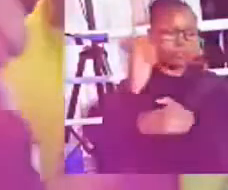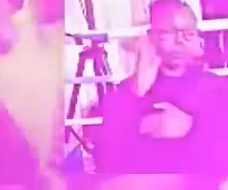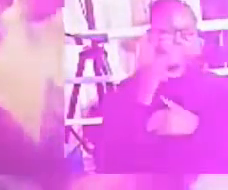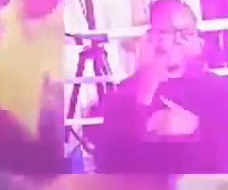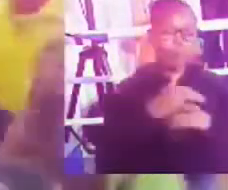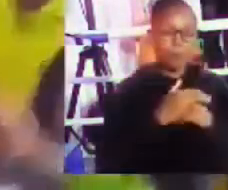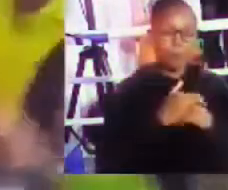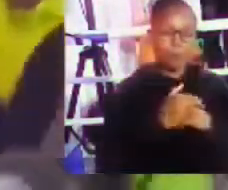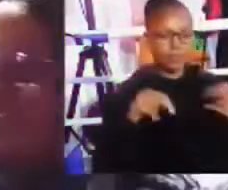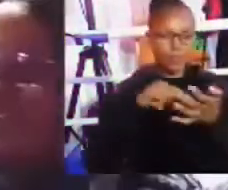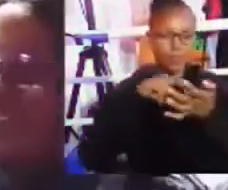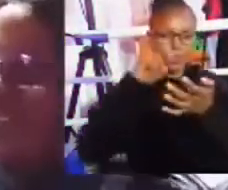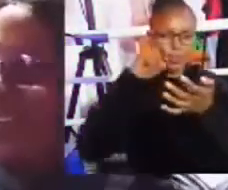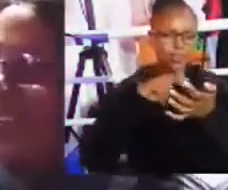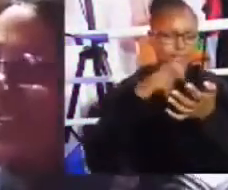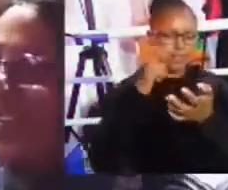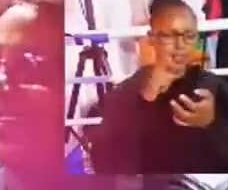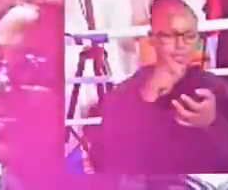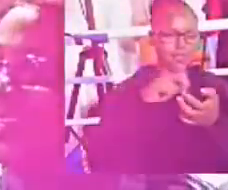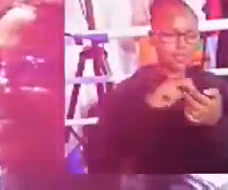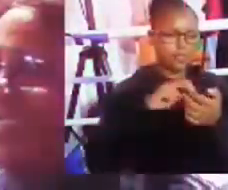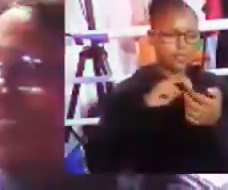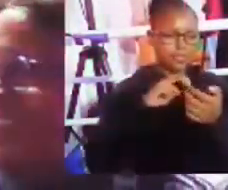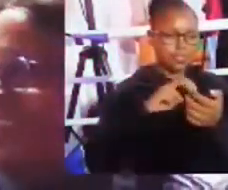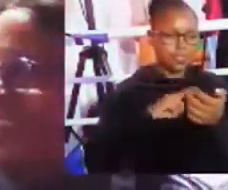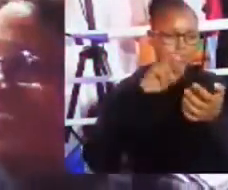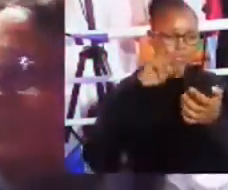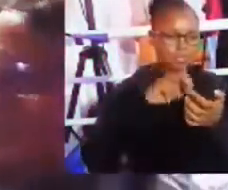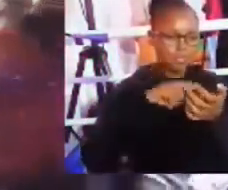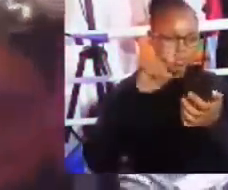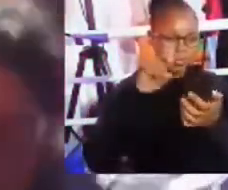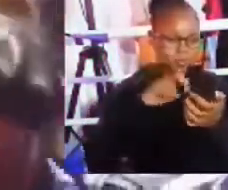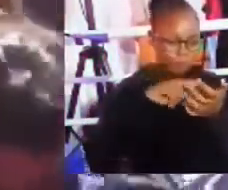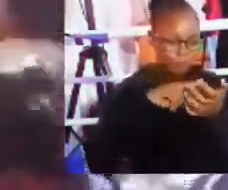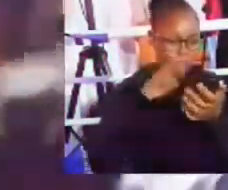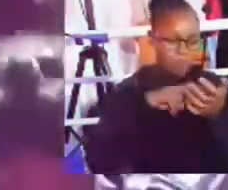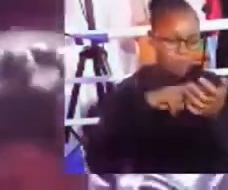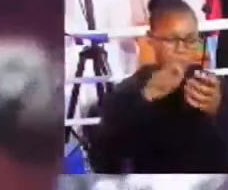na kunenehia wadhe. Turuke kisayu ni turuke.